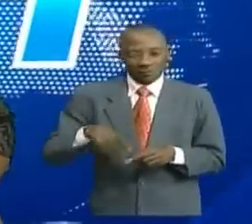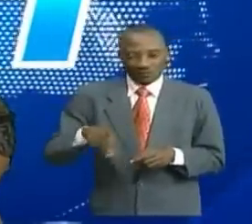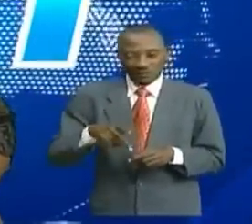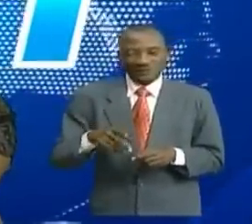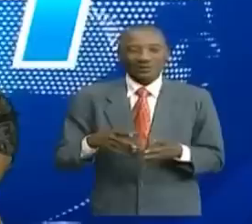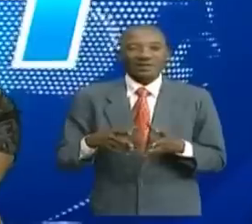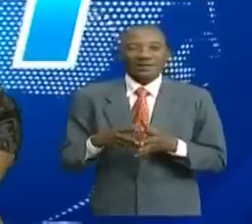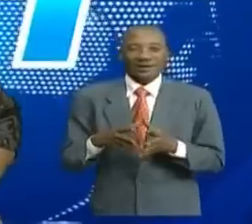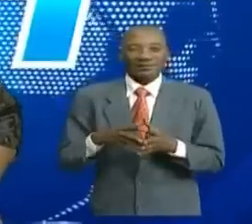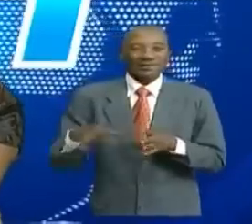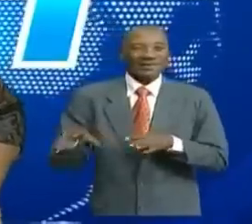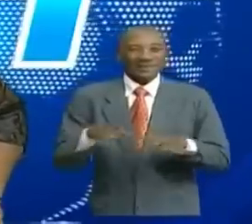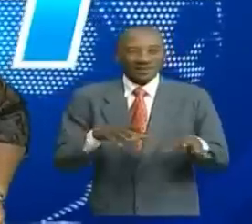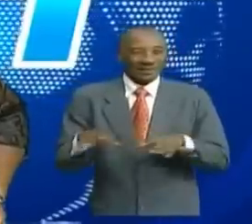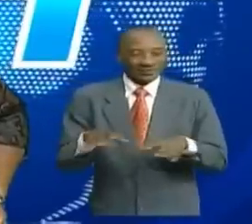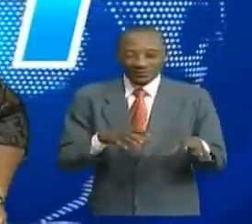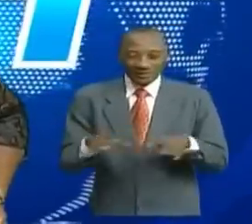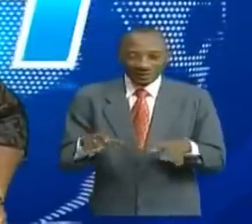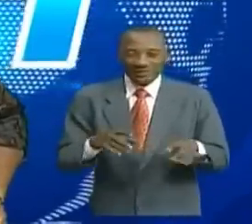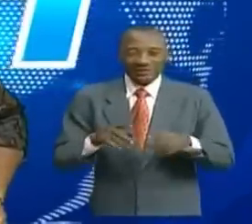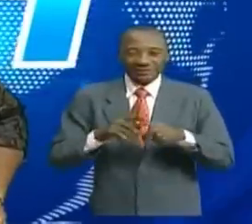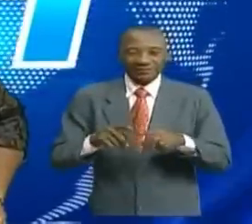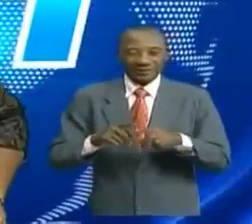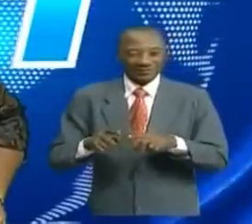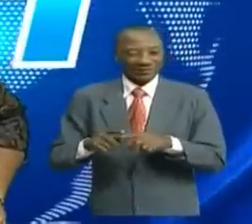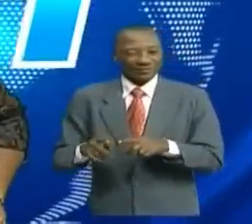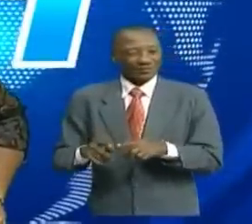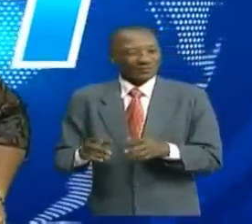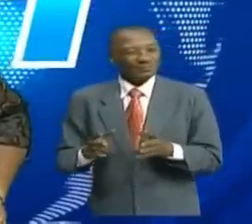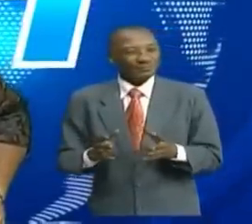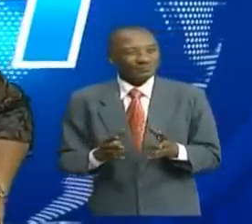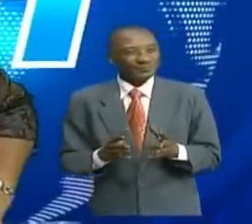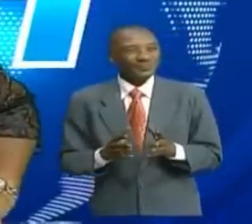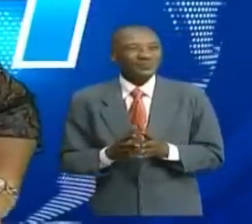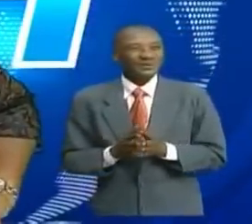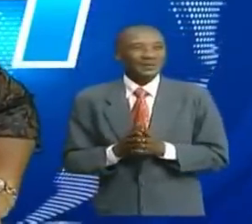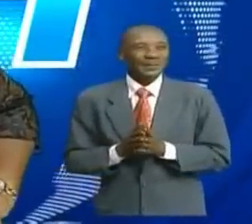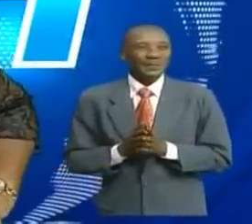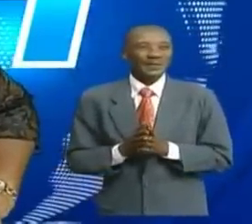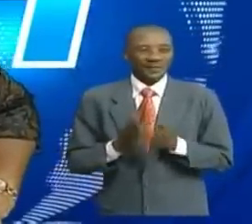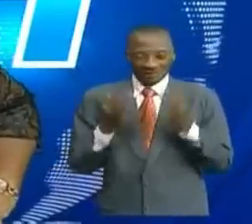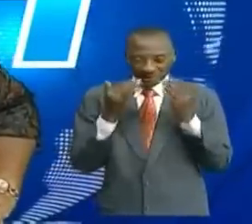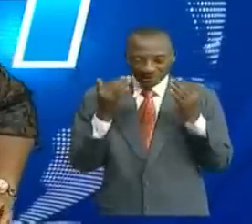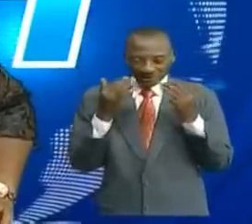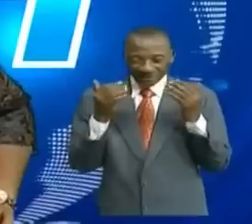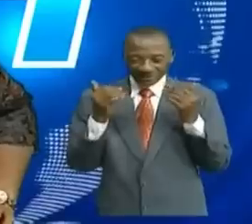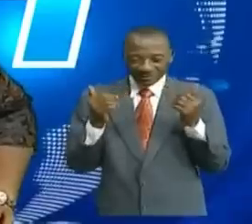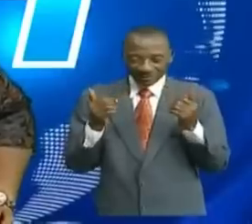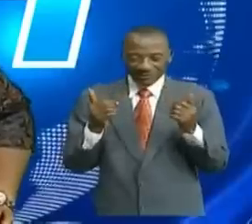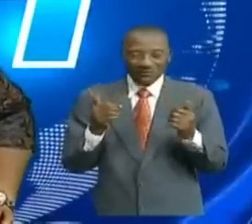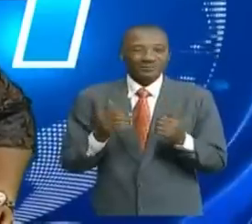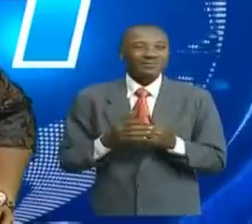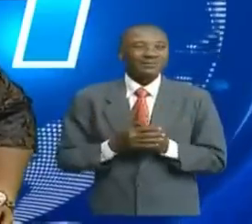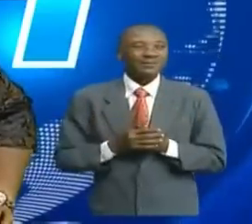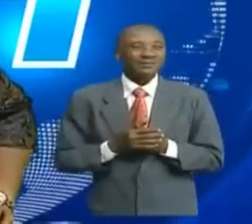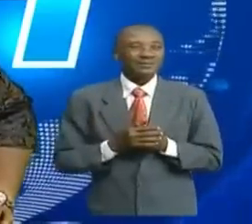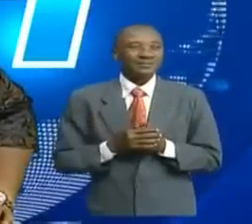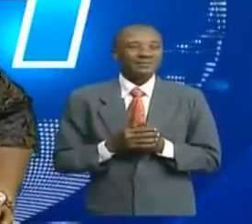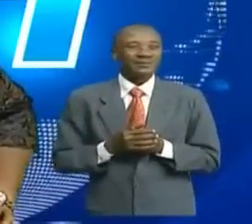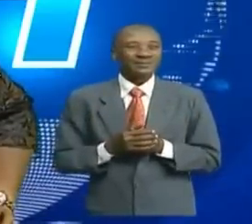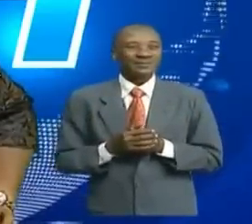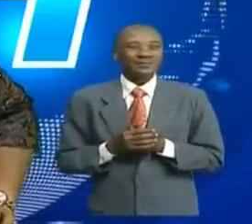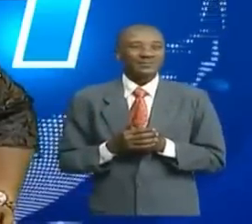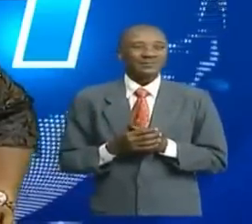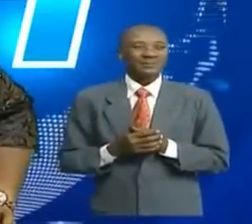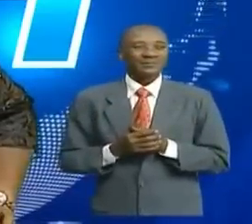province s'est rendu sur les lieux pour évaluer les dégâts et prendre des mesures urgentes en faveur des victimes de cet